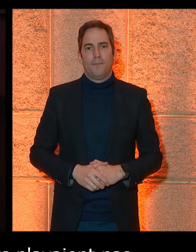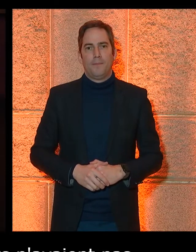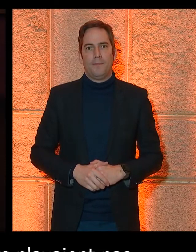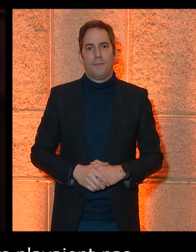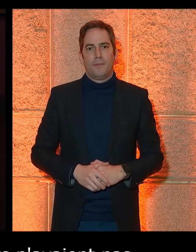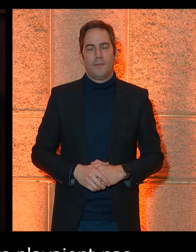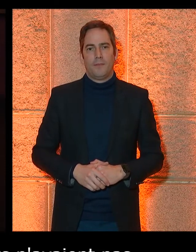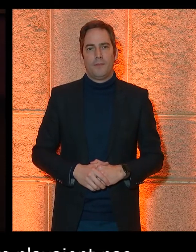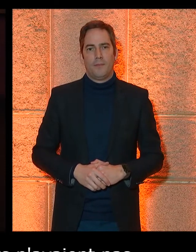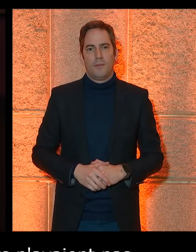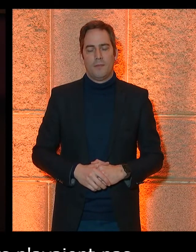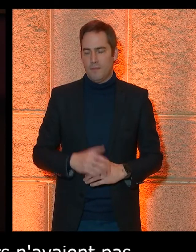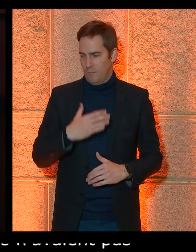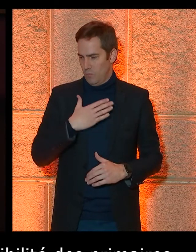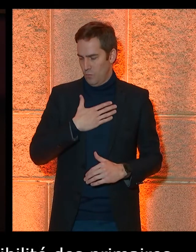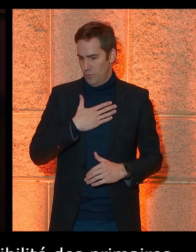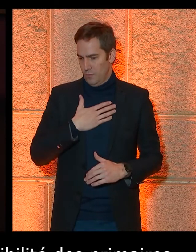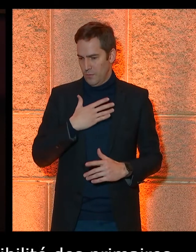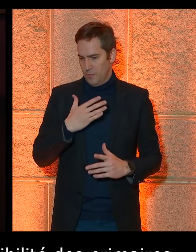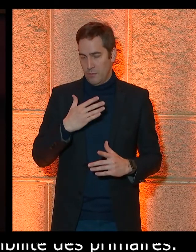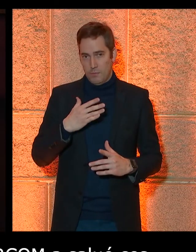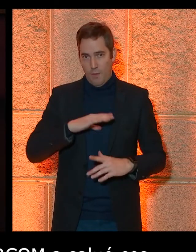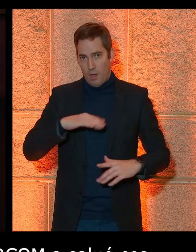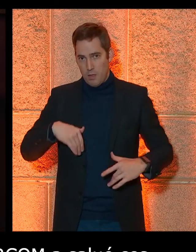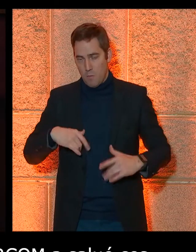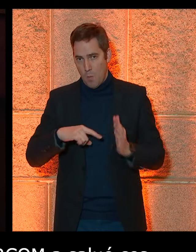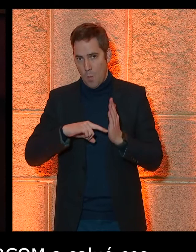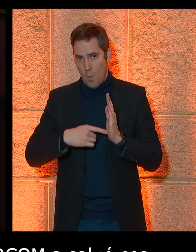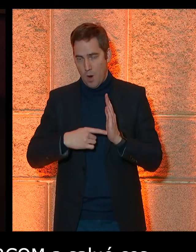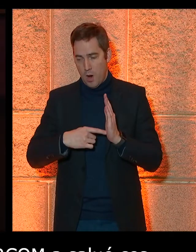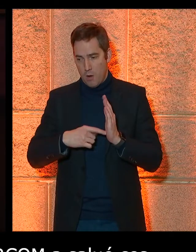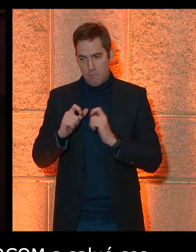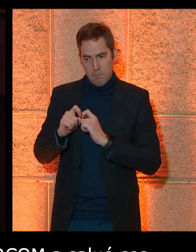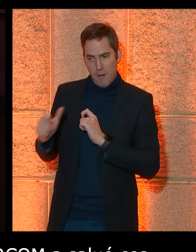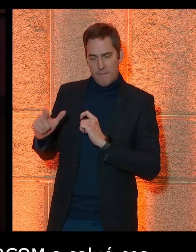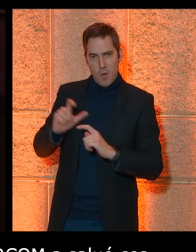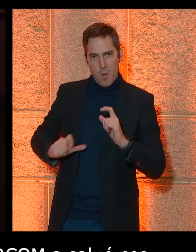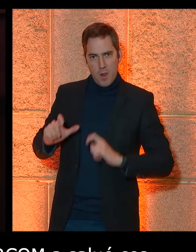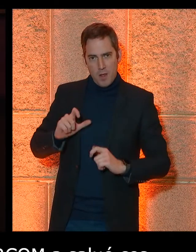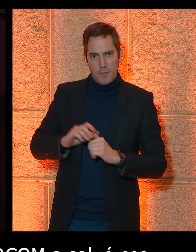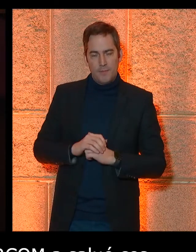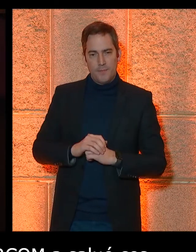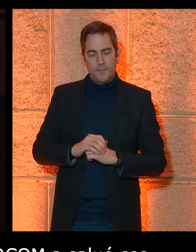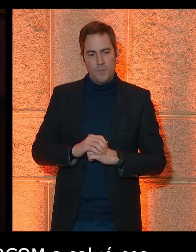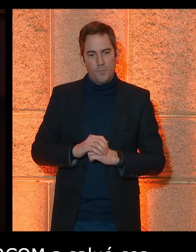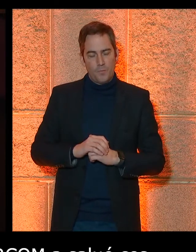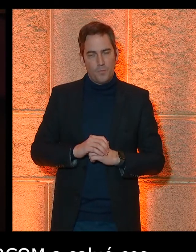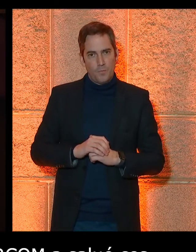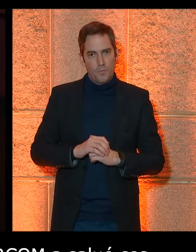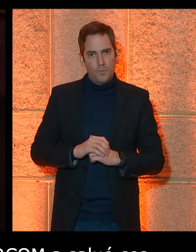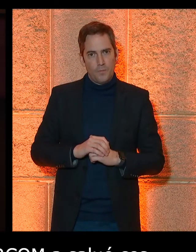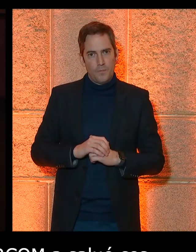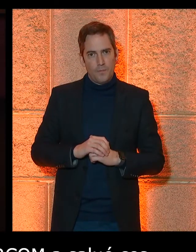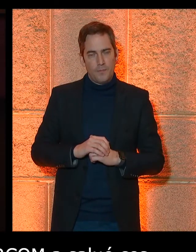Je terminerai peut-être sur ce point avant de céder la parole à mon collègue Nicolas Cizel,